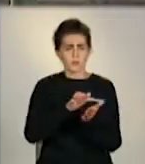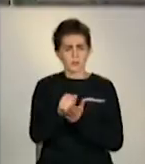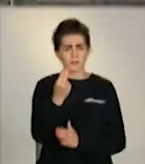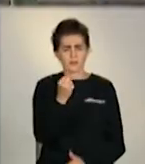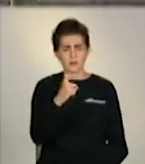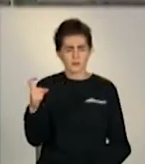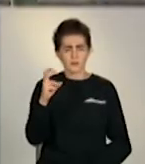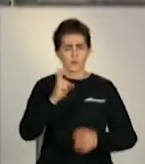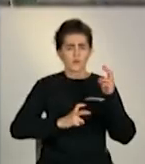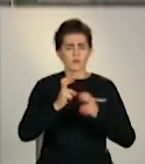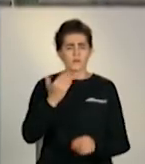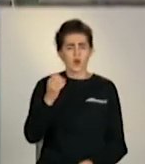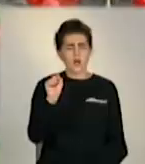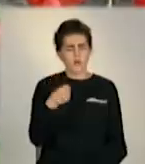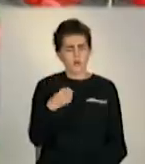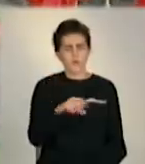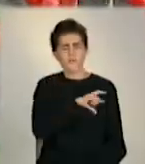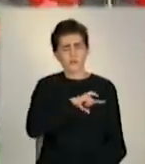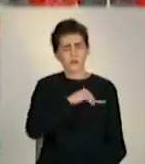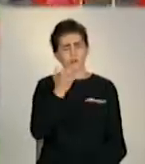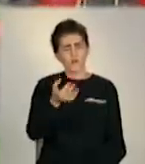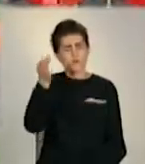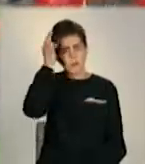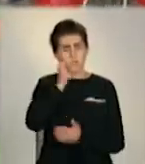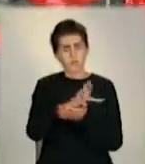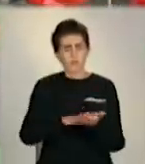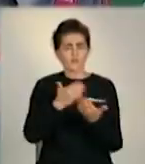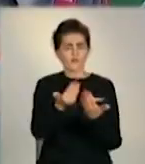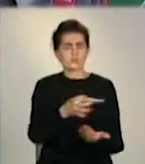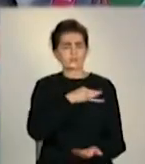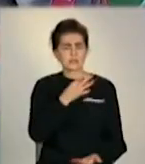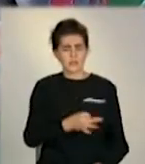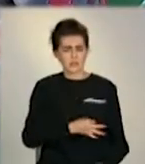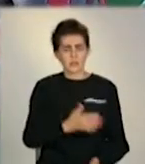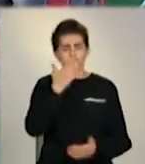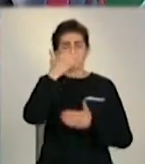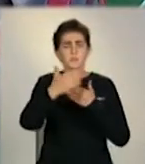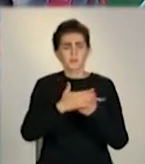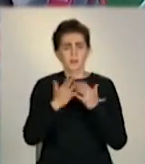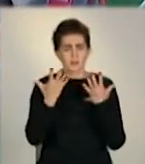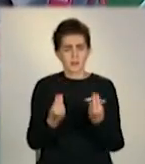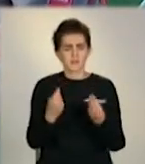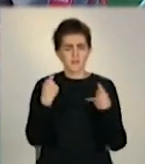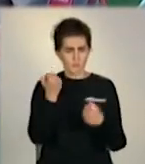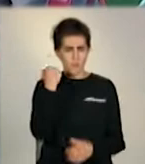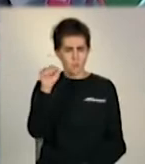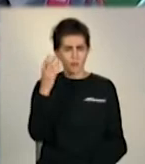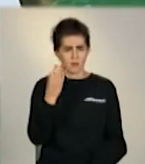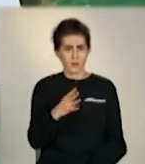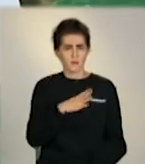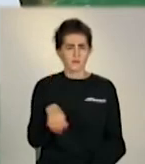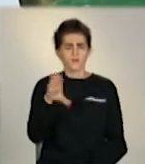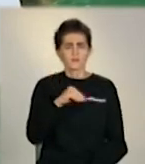на комбінаті «Азовсталь». Справу ветерана праці продовжив його син. Напередодні пам'ятних дат до фронтовика завітали